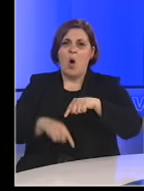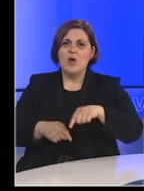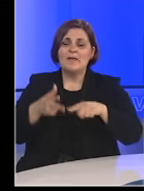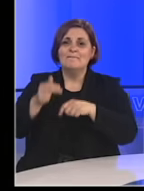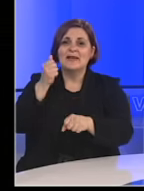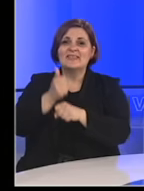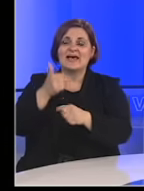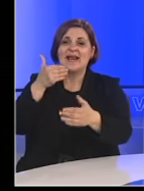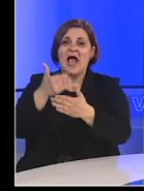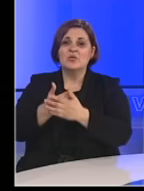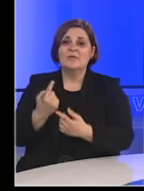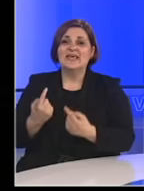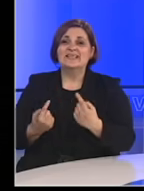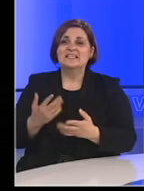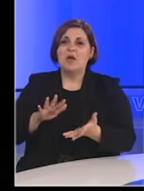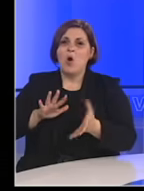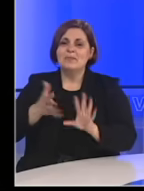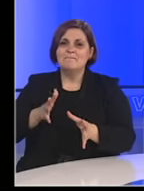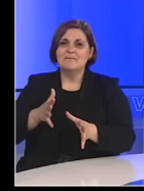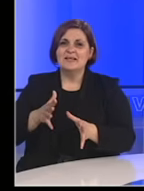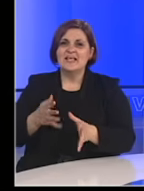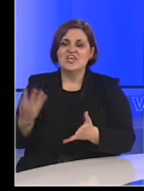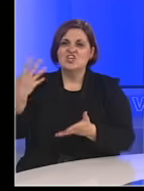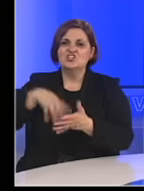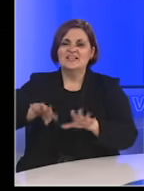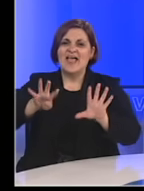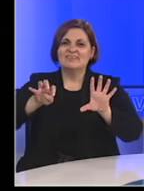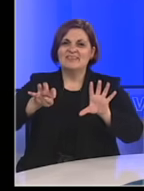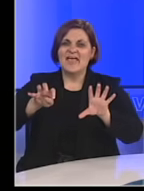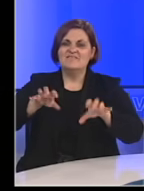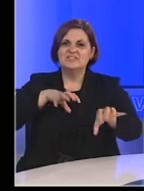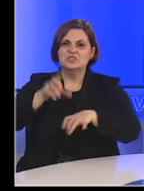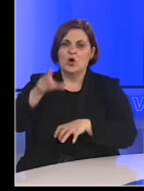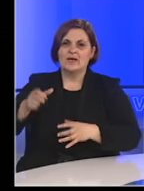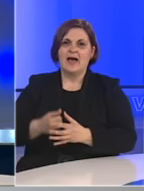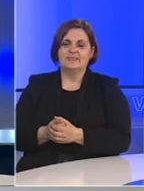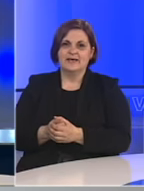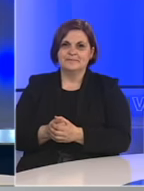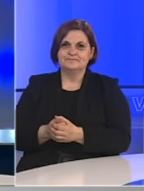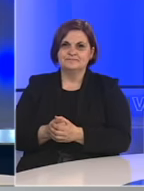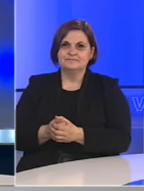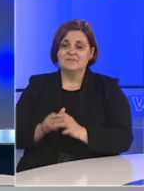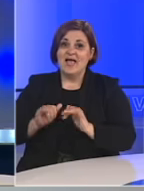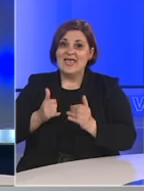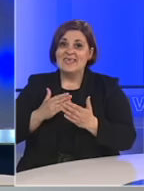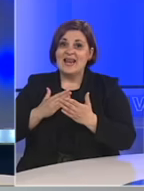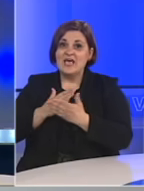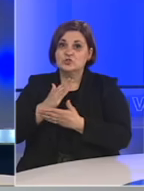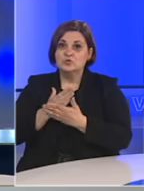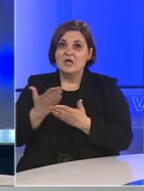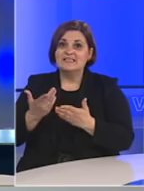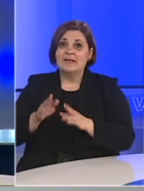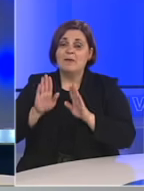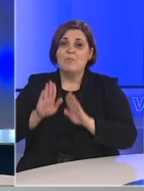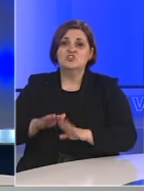prekid radnog odnosa za nekih otprilike 4900 radnika. Da li je služba u stanju